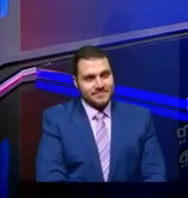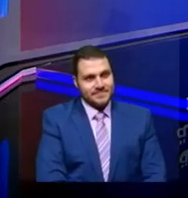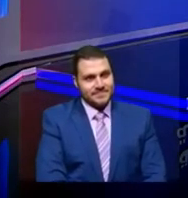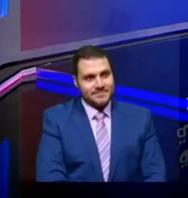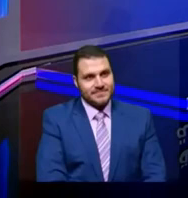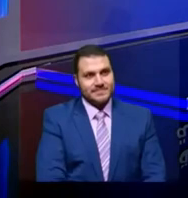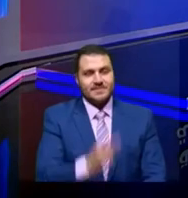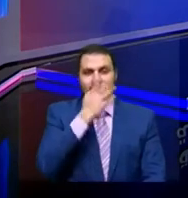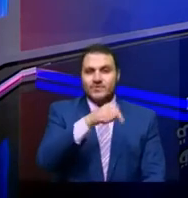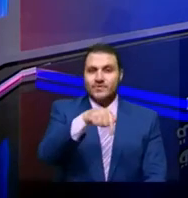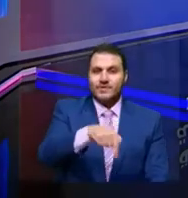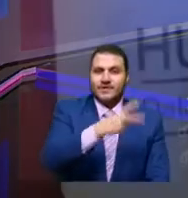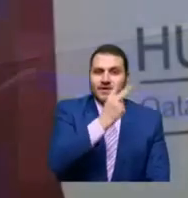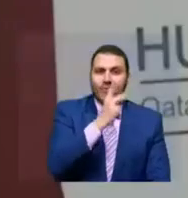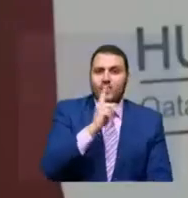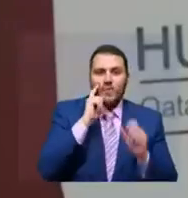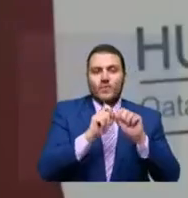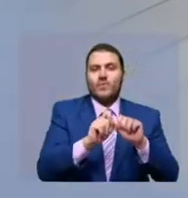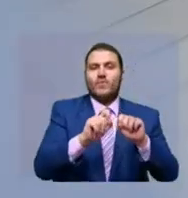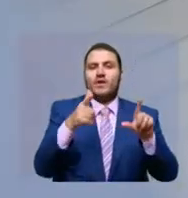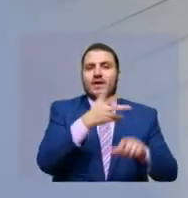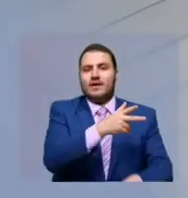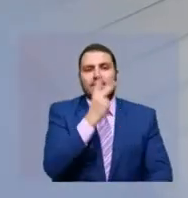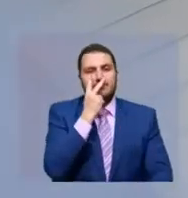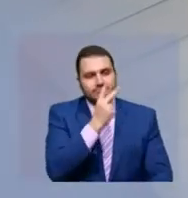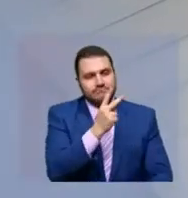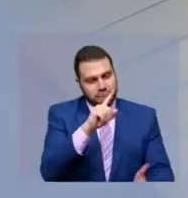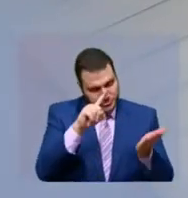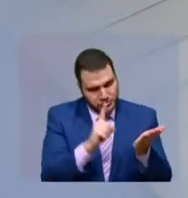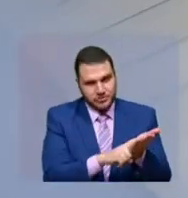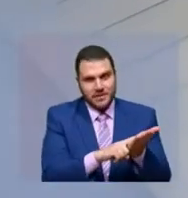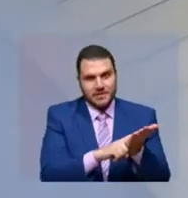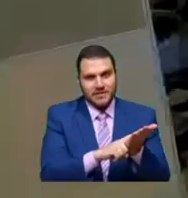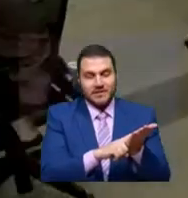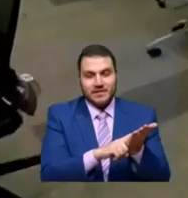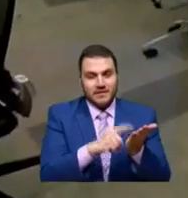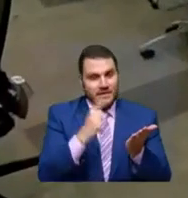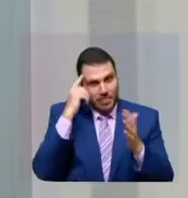هنا تتضح الرؤية ويقطع اليقين أي شك.